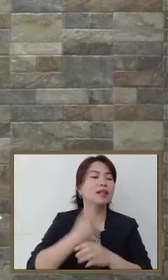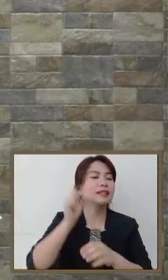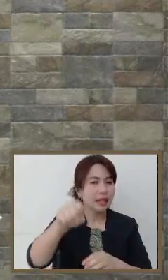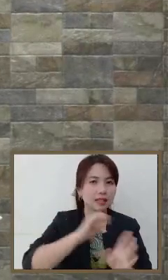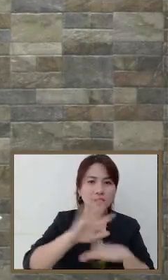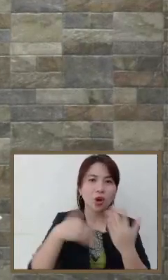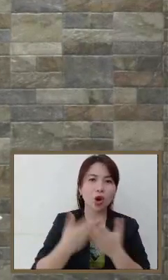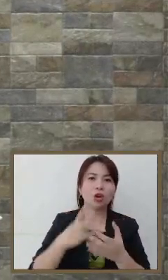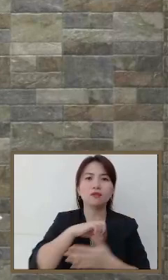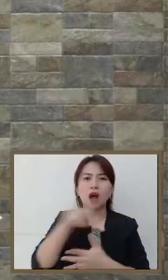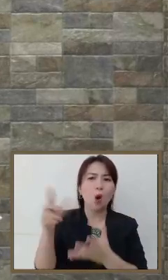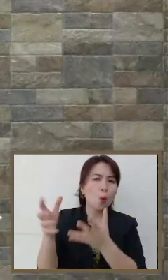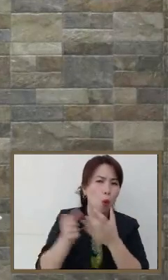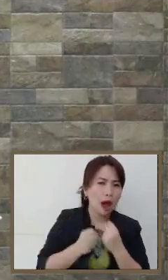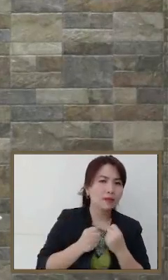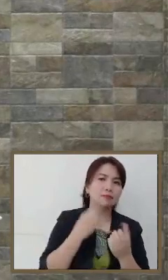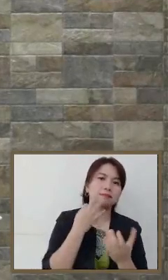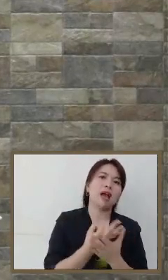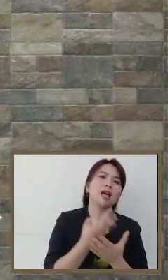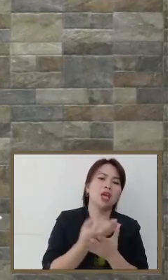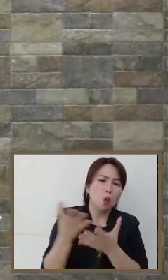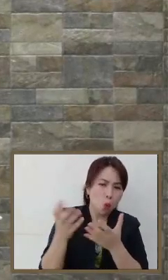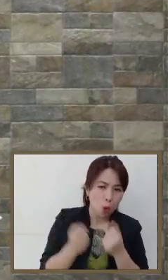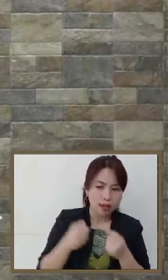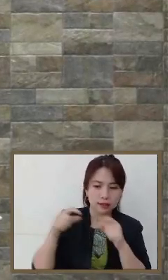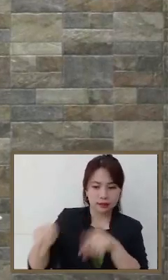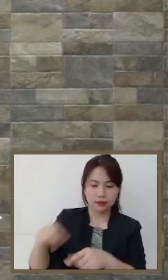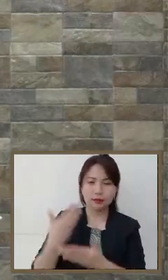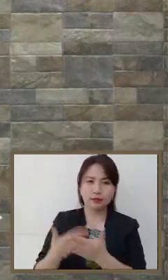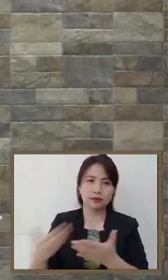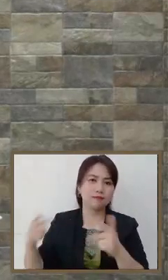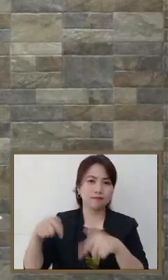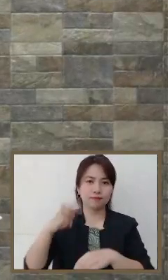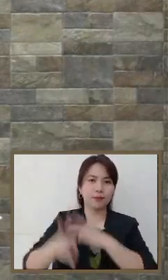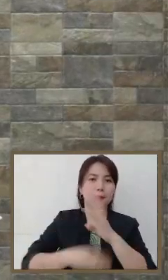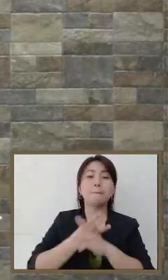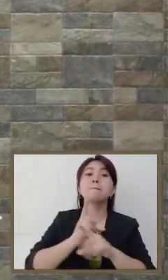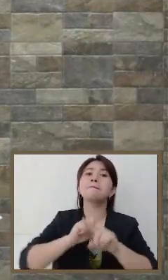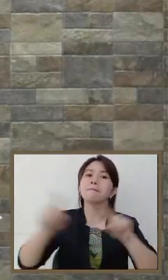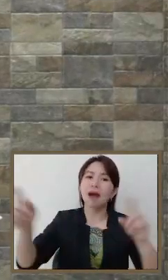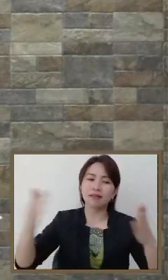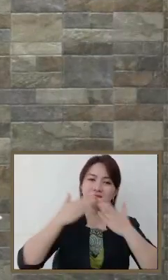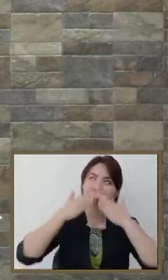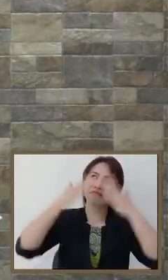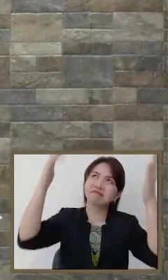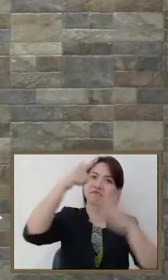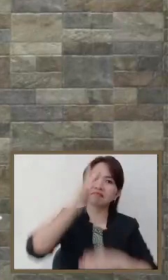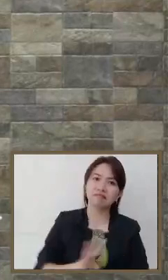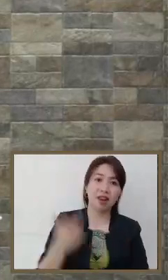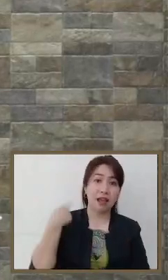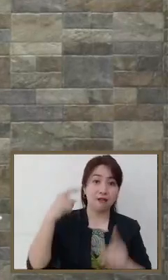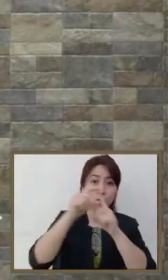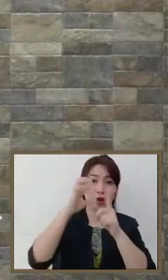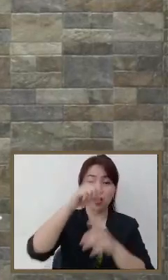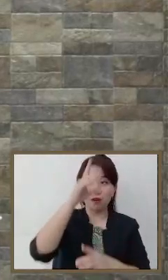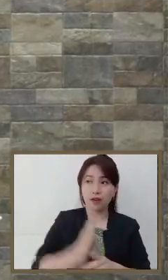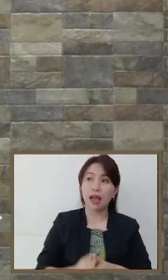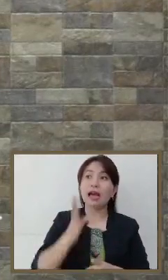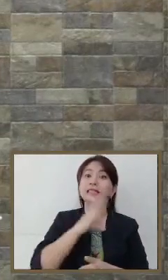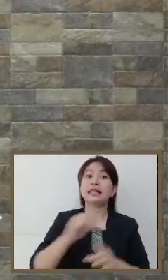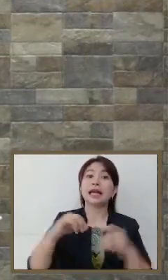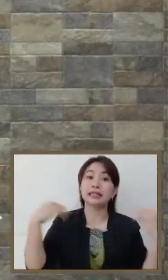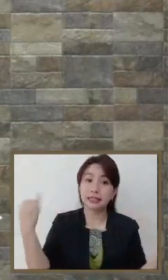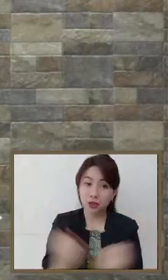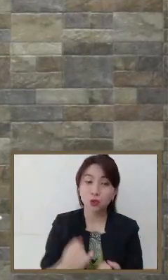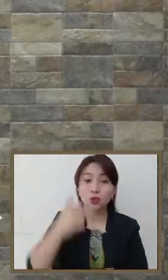tayo gusto natin yan Amen Pero salamat tayo mga kapatid na merong salita ng Diyos na pinakilala sa atin